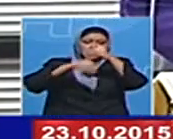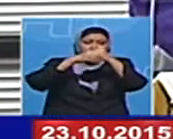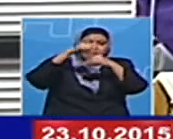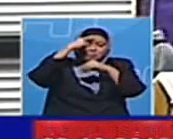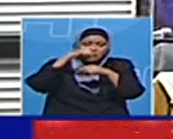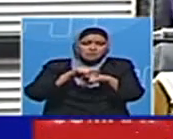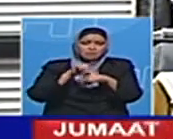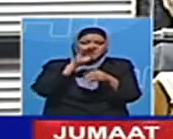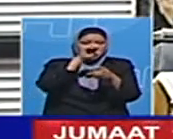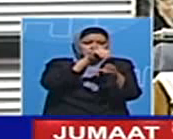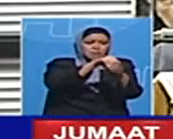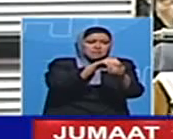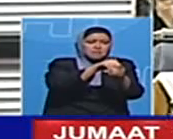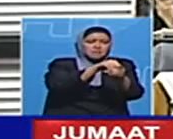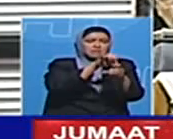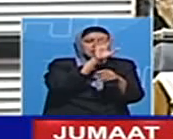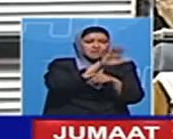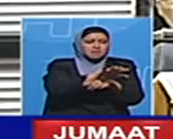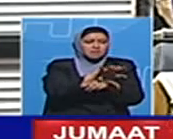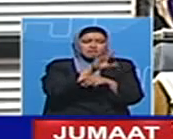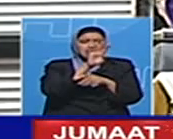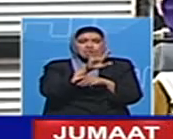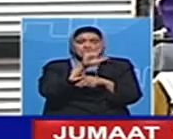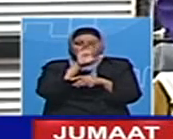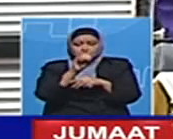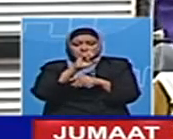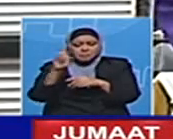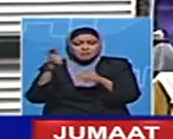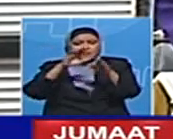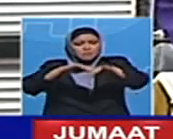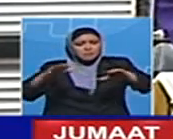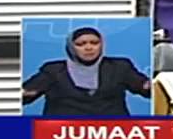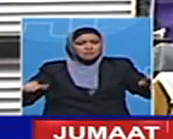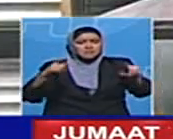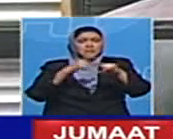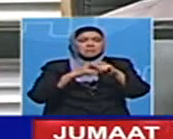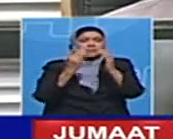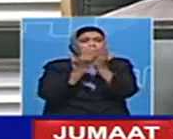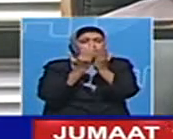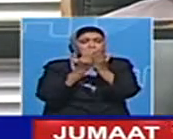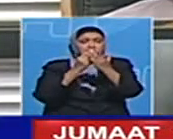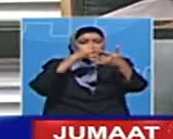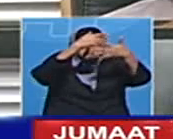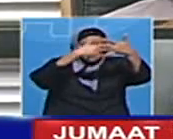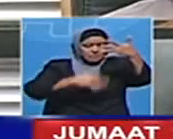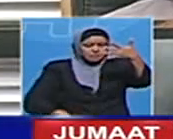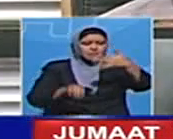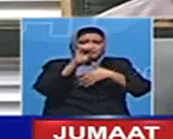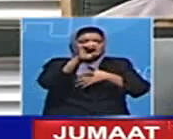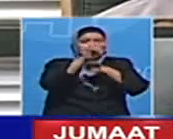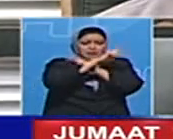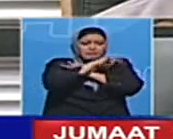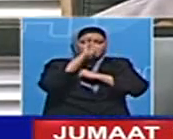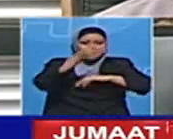melibatkan 550 r000 pelajar dari keluarga miskin yang tersenarai dalam easih akan ditambah baik